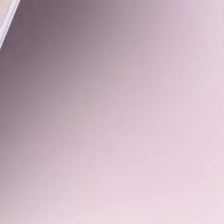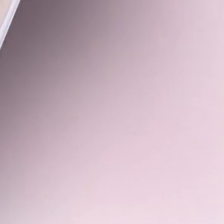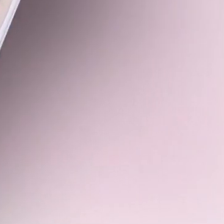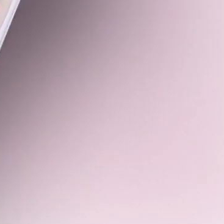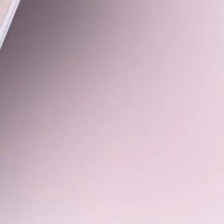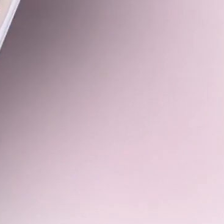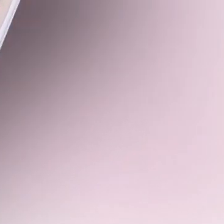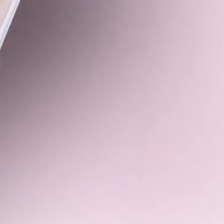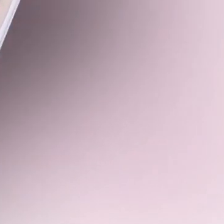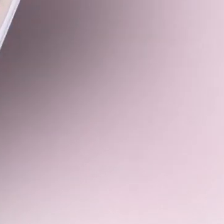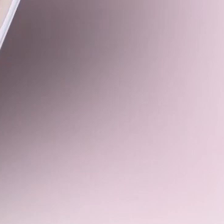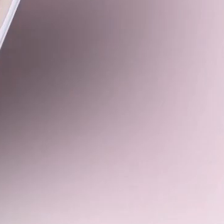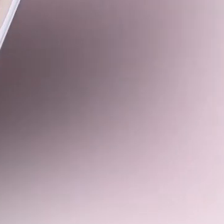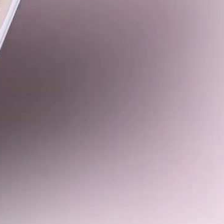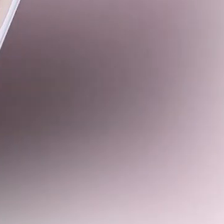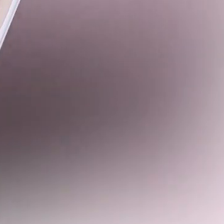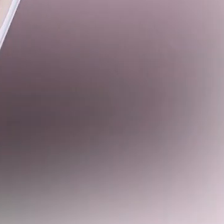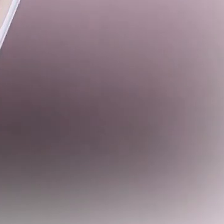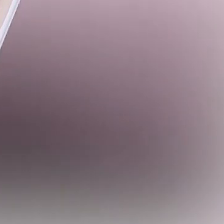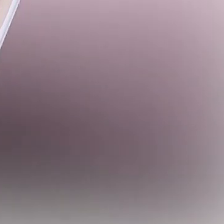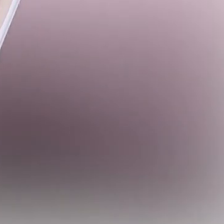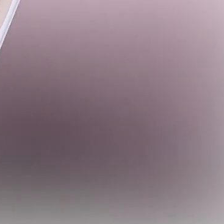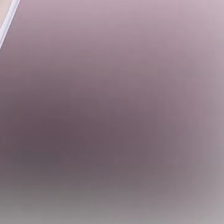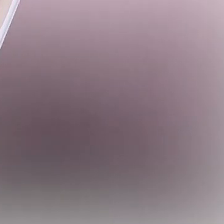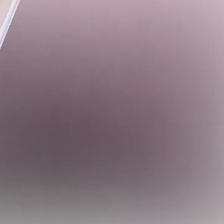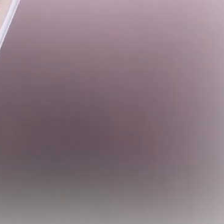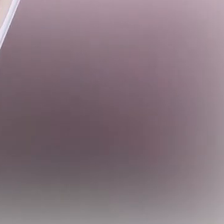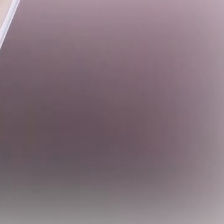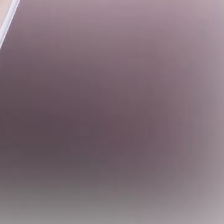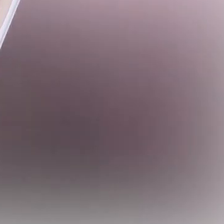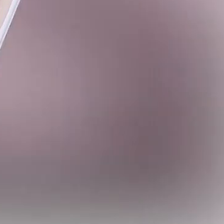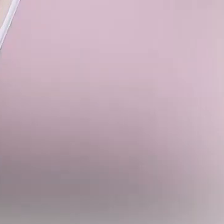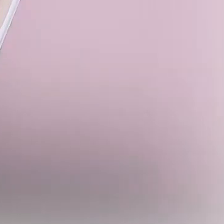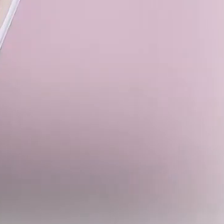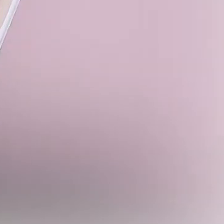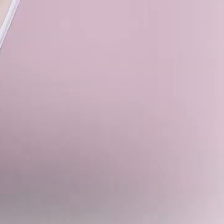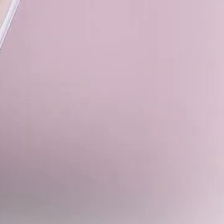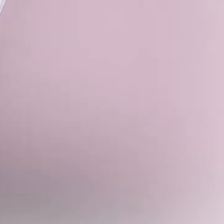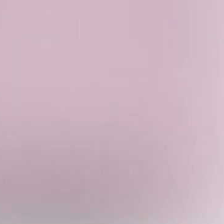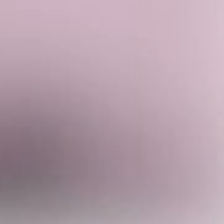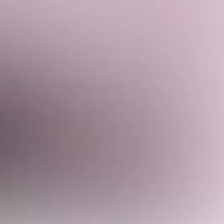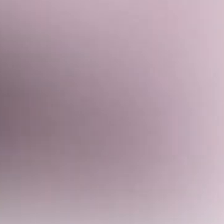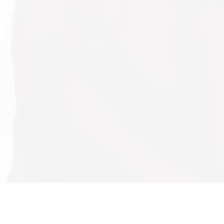confident, you're confident. Kugeza nerunako narubili,